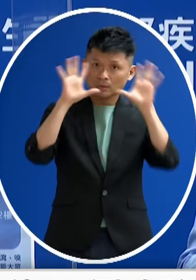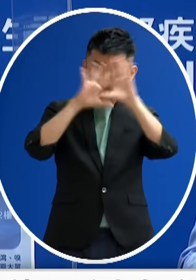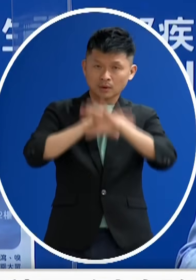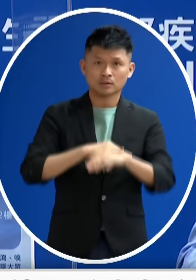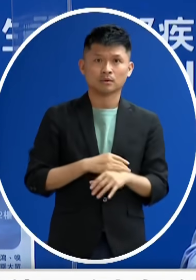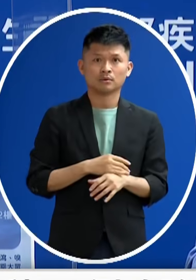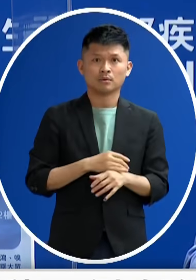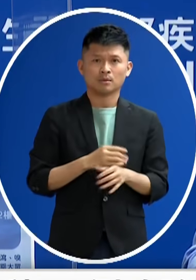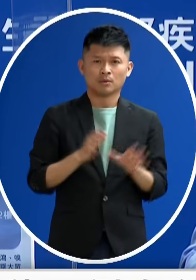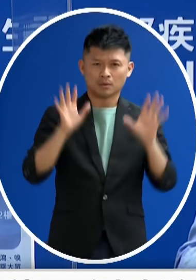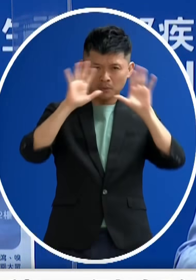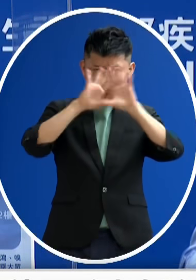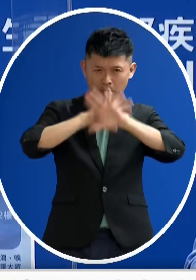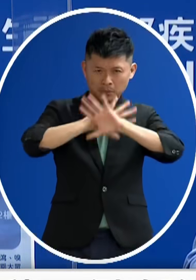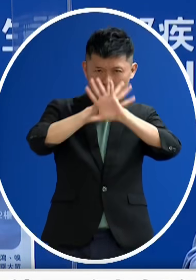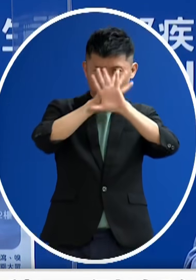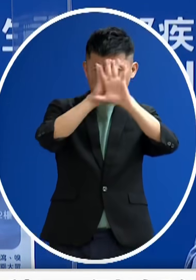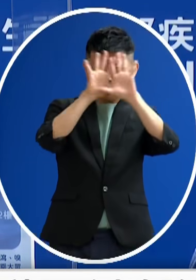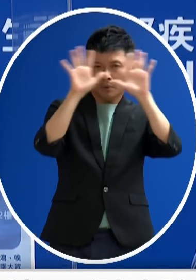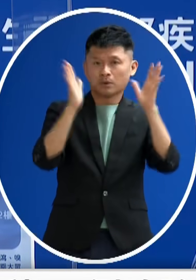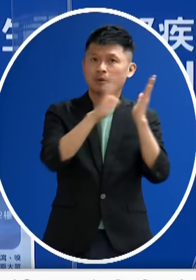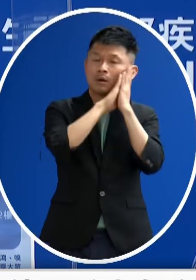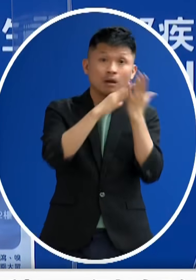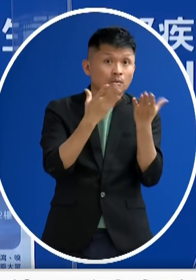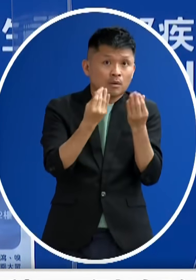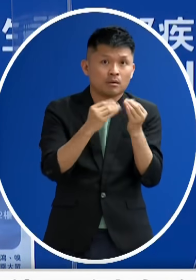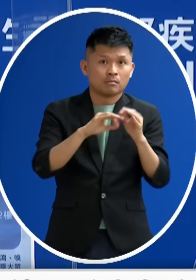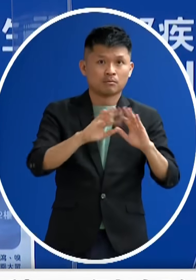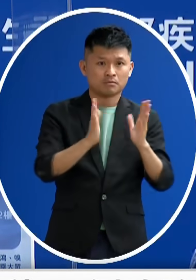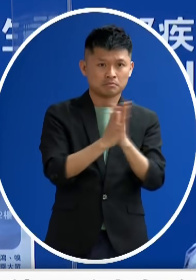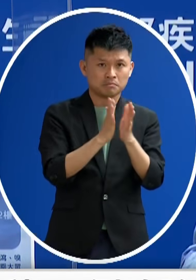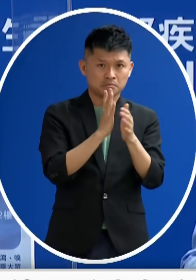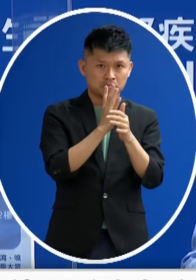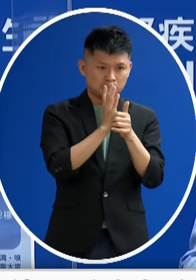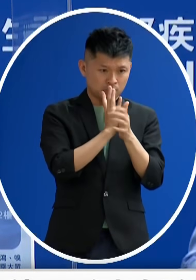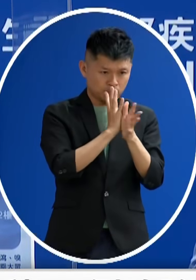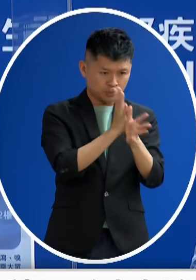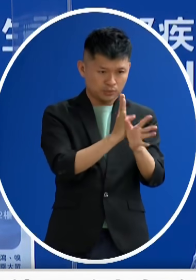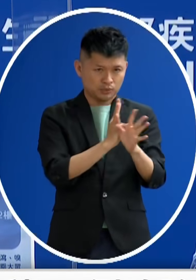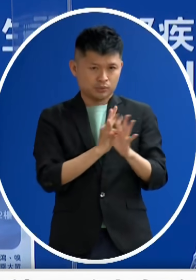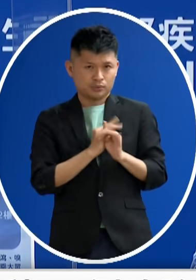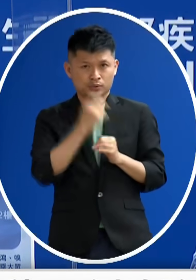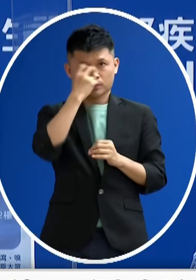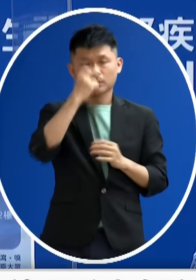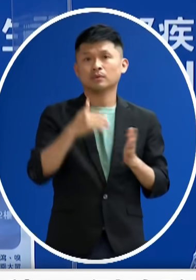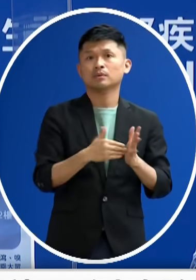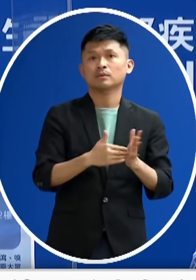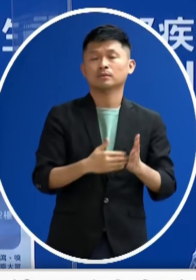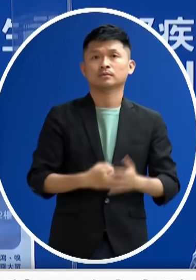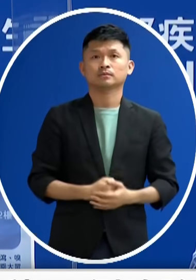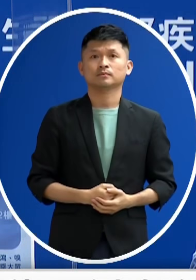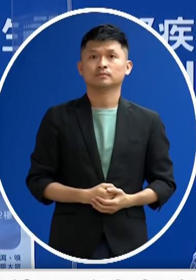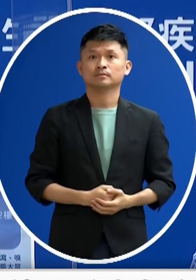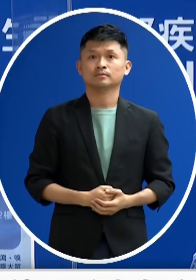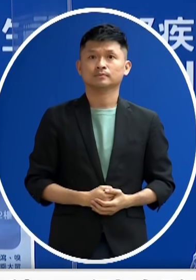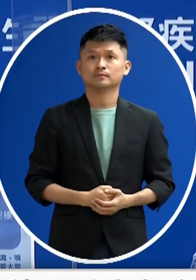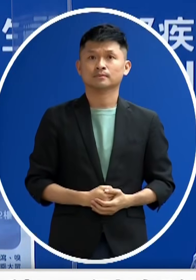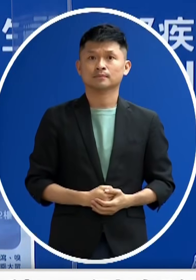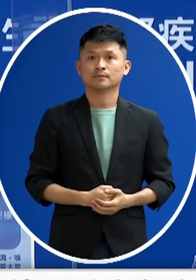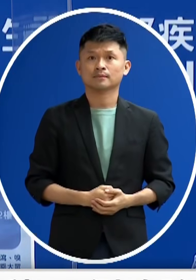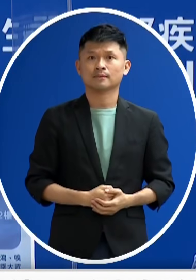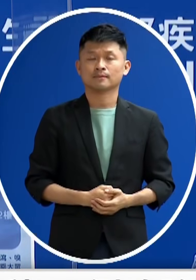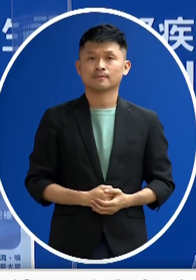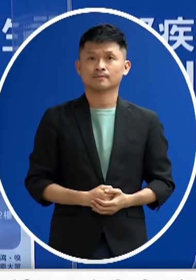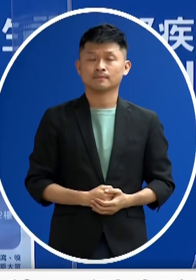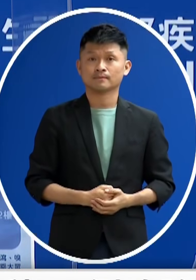都 连夜都没有睡觉，那把这个移调做得非常的迅速。那他这里